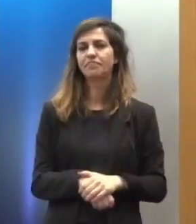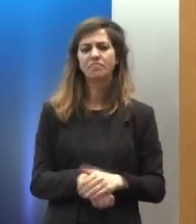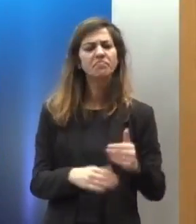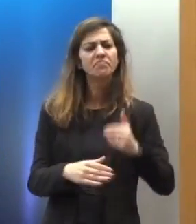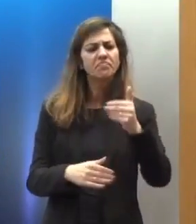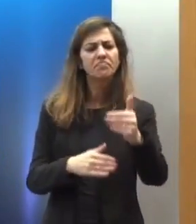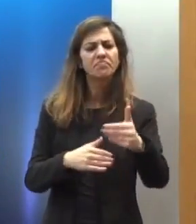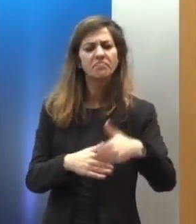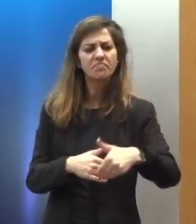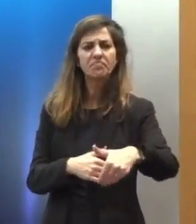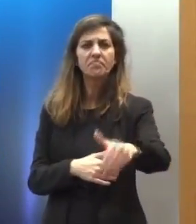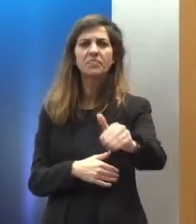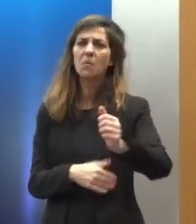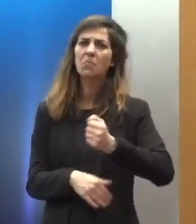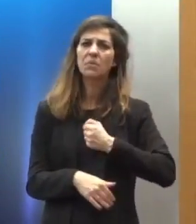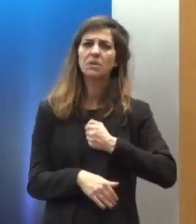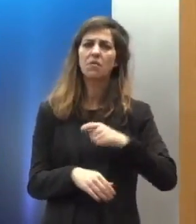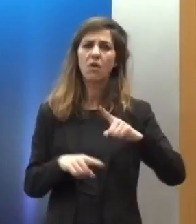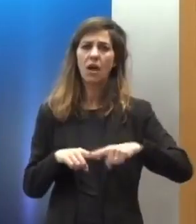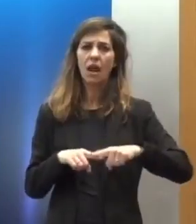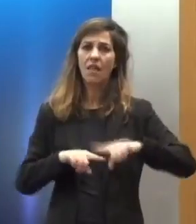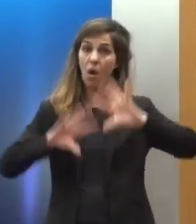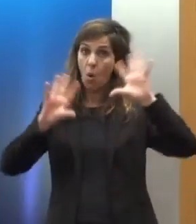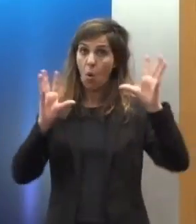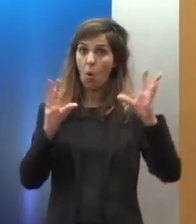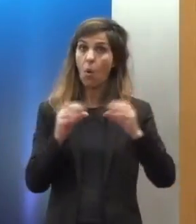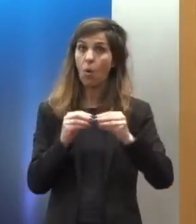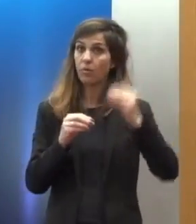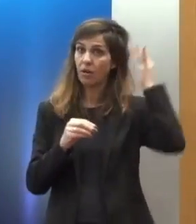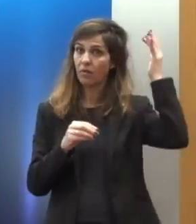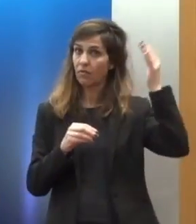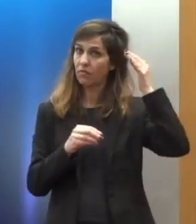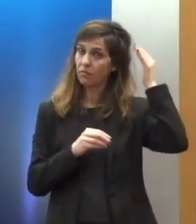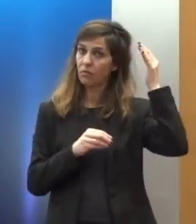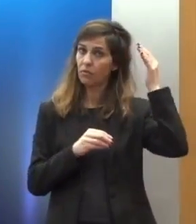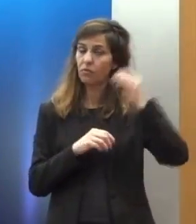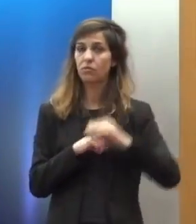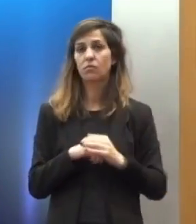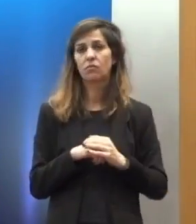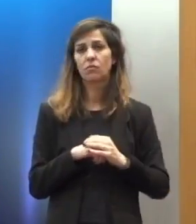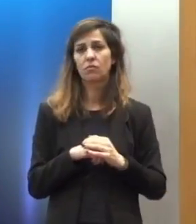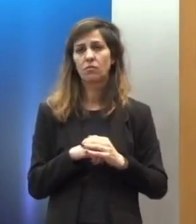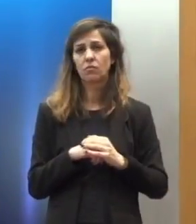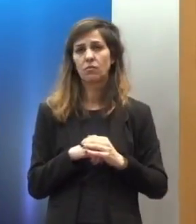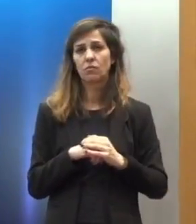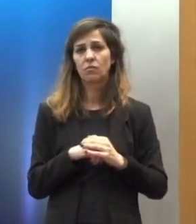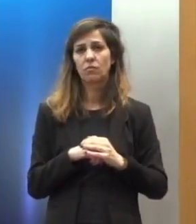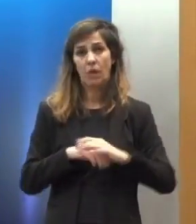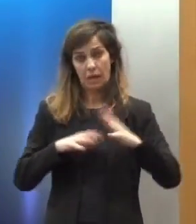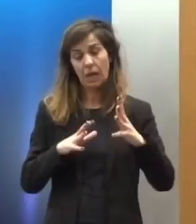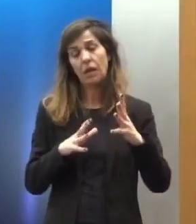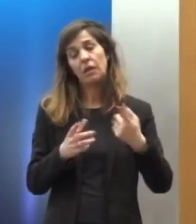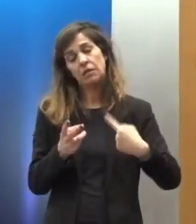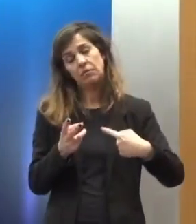θεωρώ ότι η χώρα μας, κινούμενη με αυτές τις αρχές και με την πραγματικά υπερβοσπράθεια την